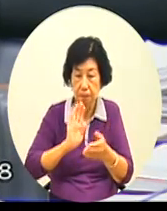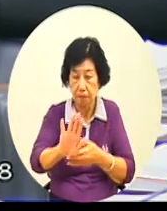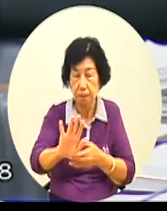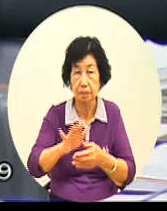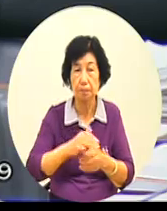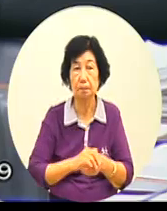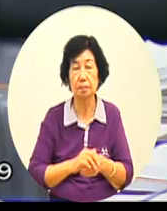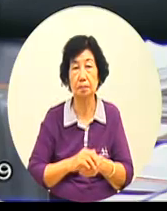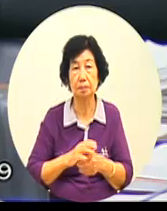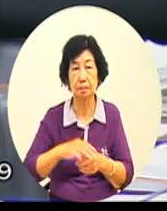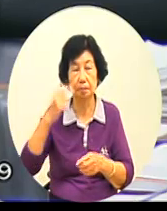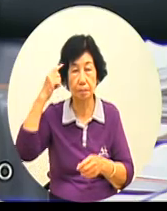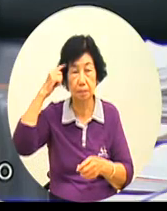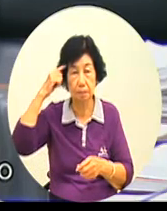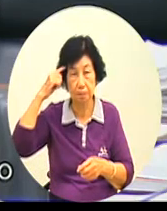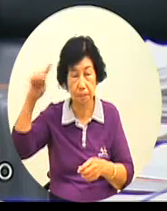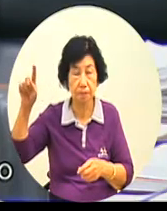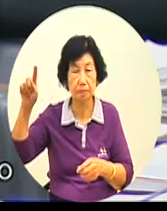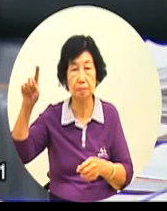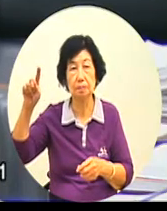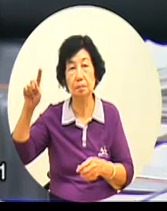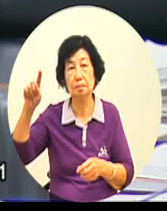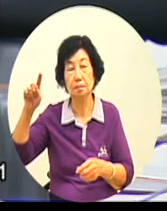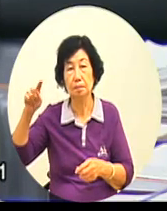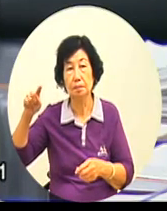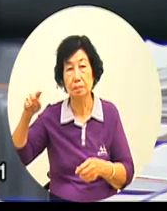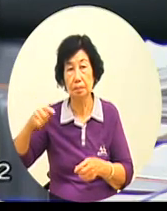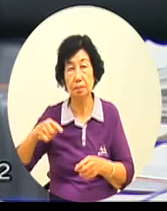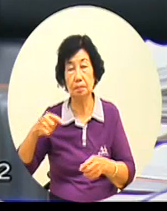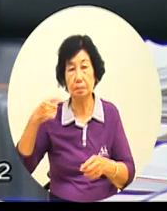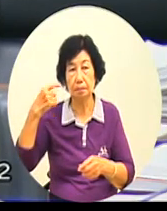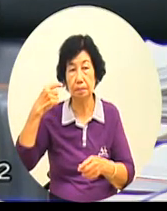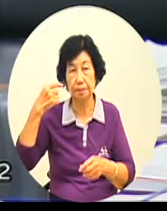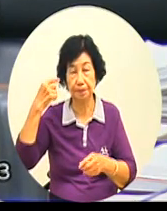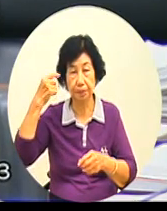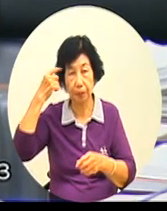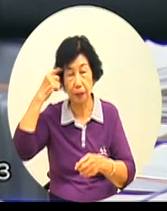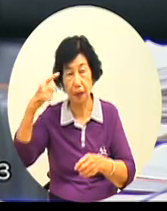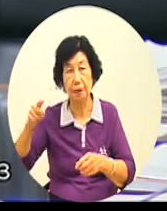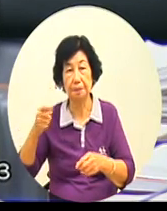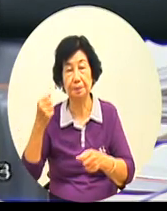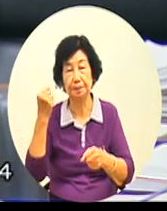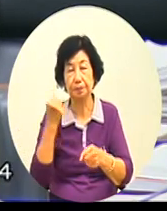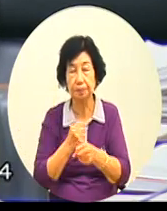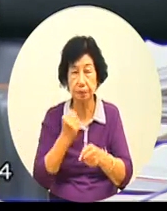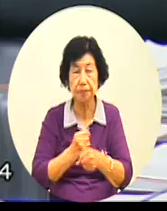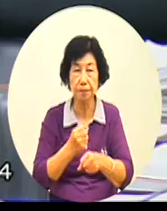一休对劳工是对的，是劳工是好的，